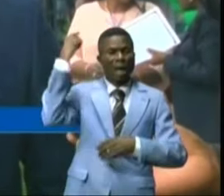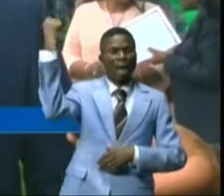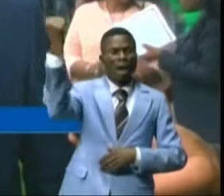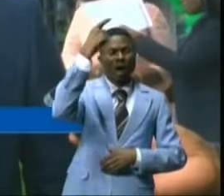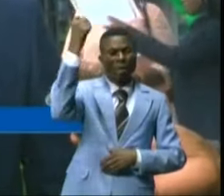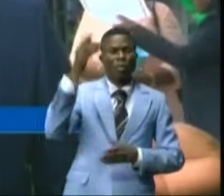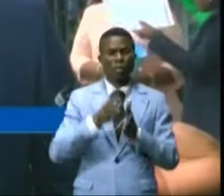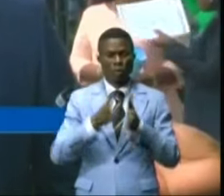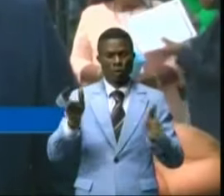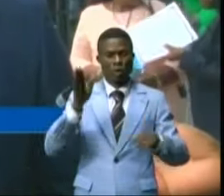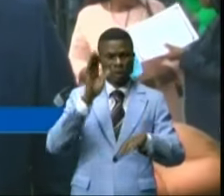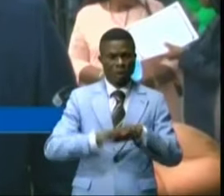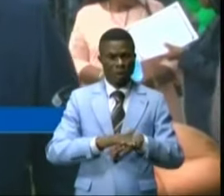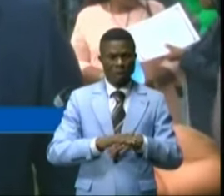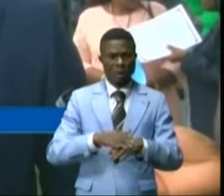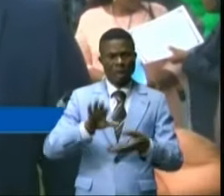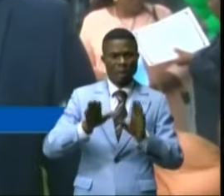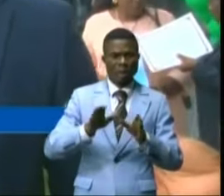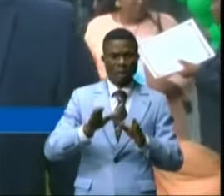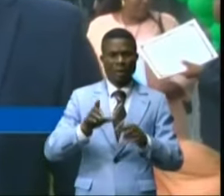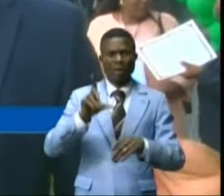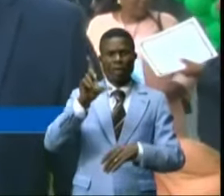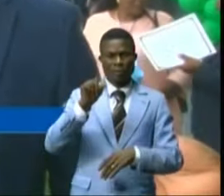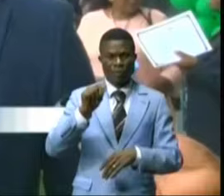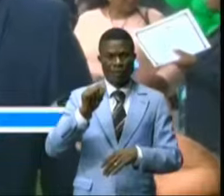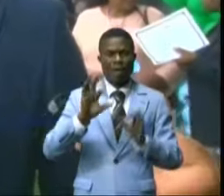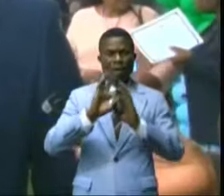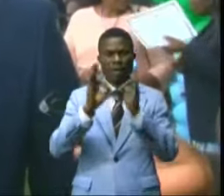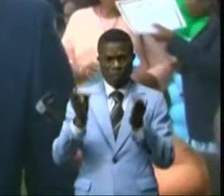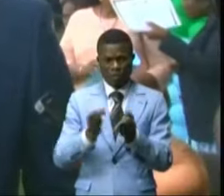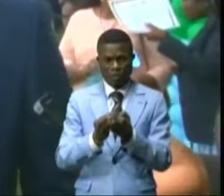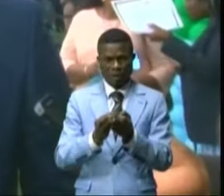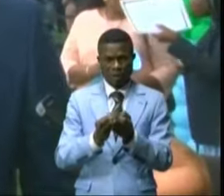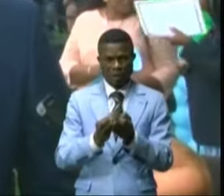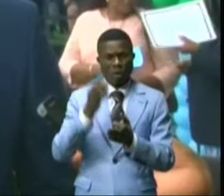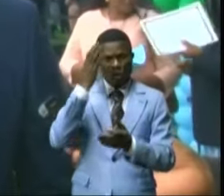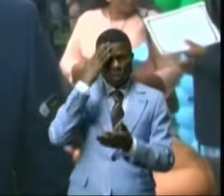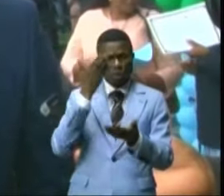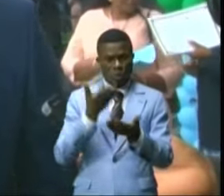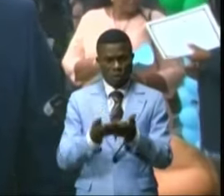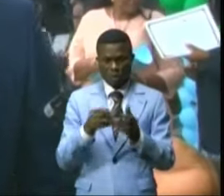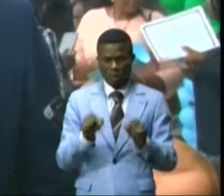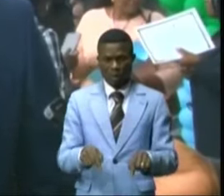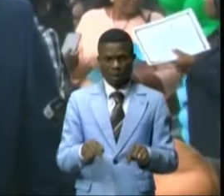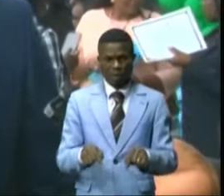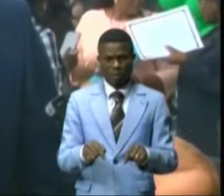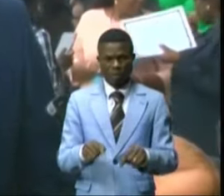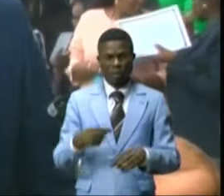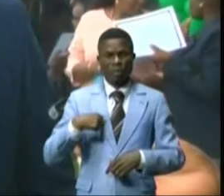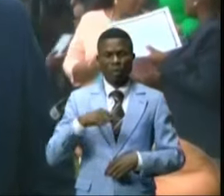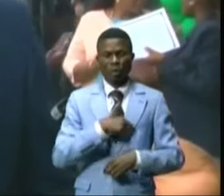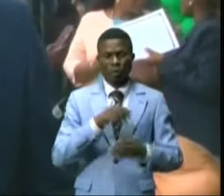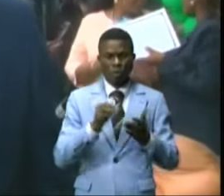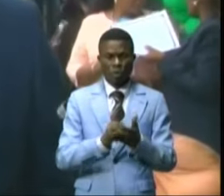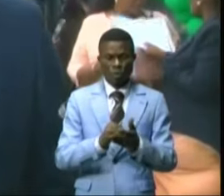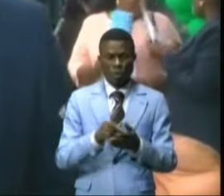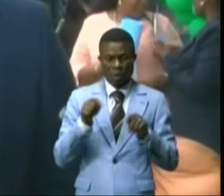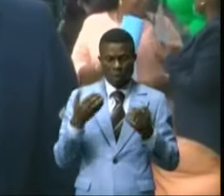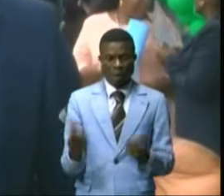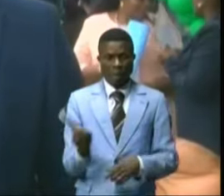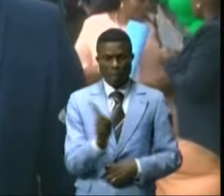entier, touche à peu près 20 familles seulement connues à ce jour. Nous avons également parmi nous